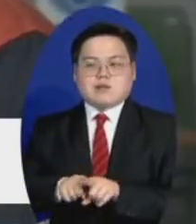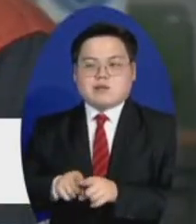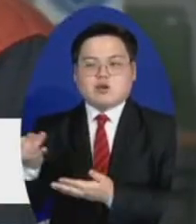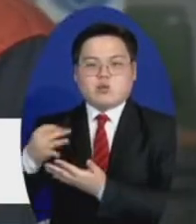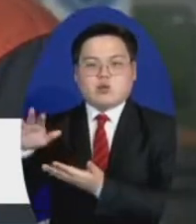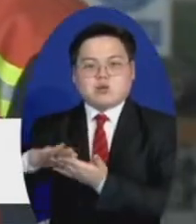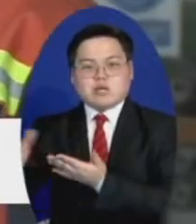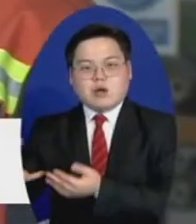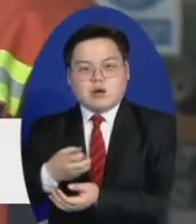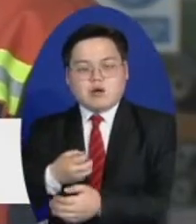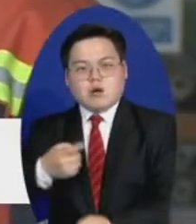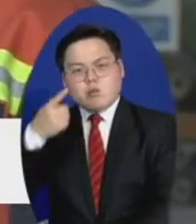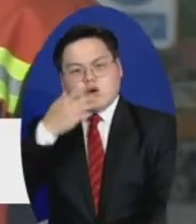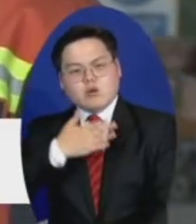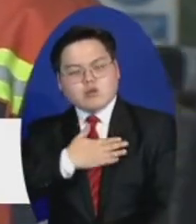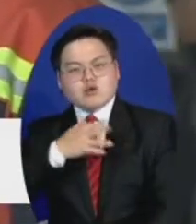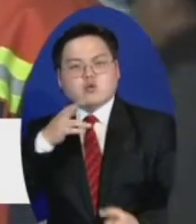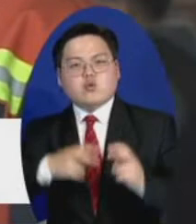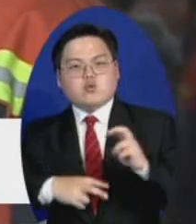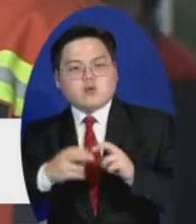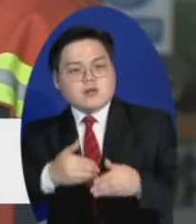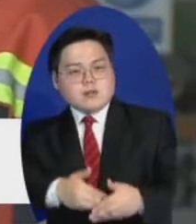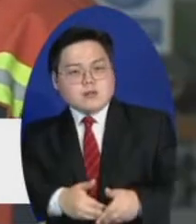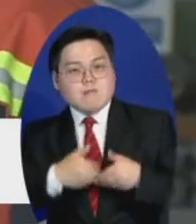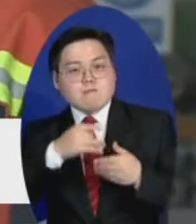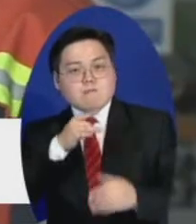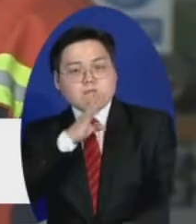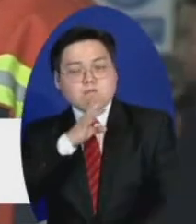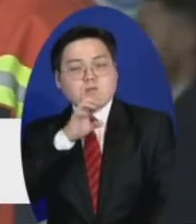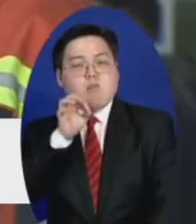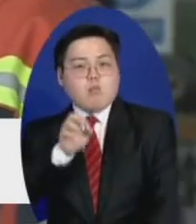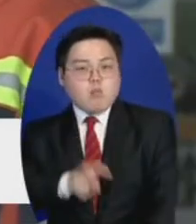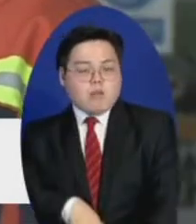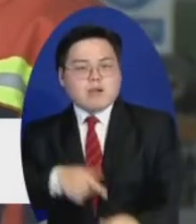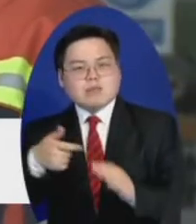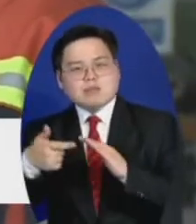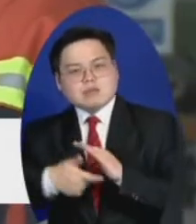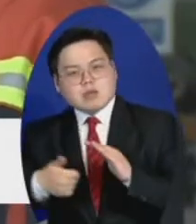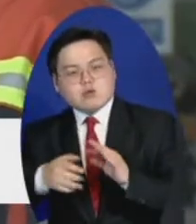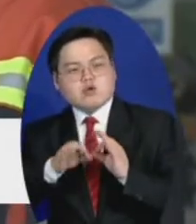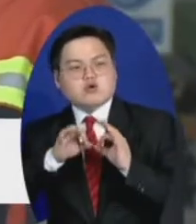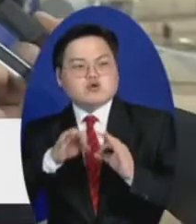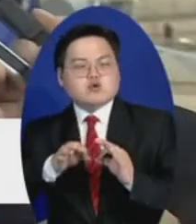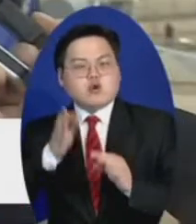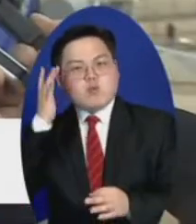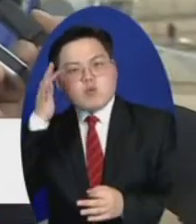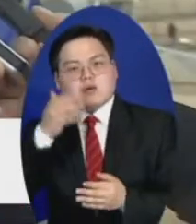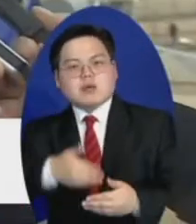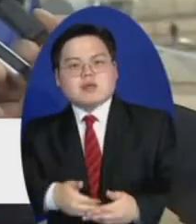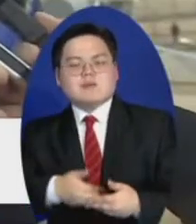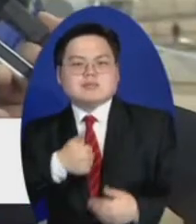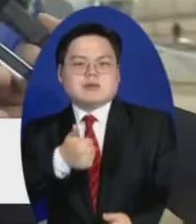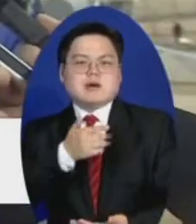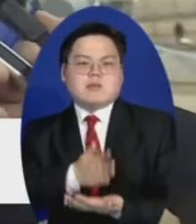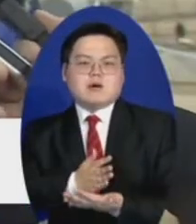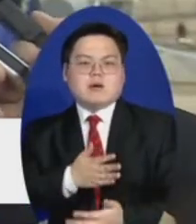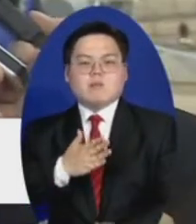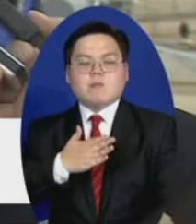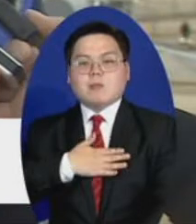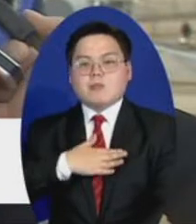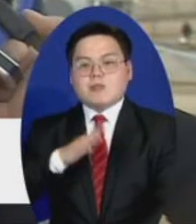орж ирдэг. Үндснийхээ үйлдвэрлэлийг дэмжих гэдэг үүднээсээ бас одоо татварын бодлогоор манайхыг бол дэмжүүлэх сайн байна. Манай компани хувьд